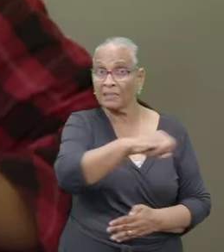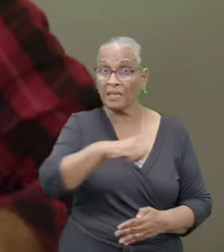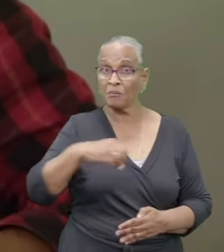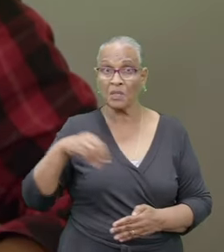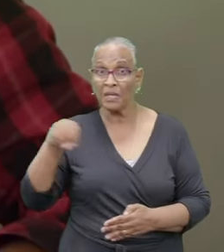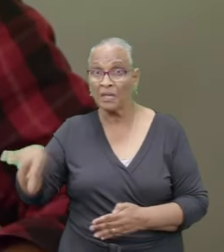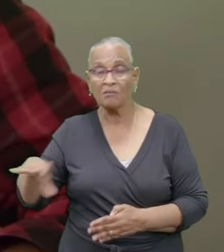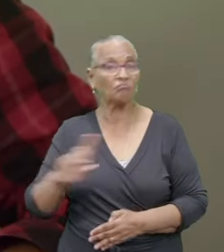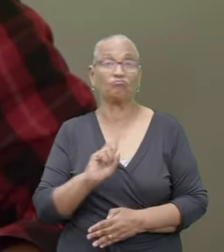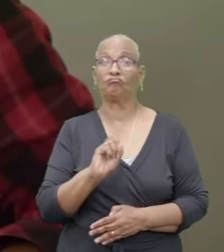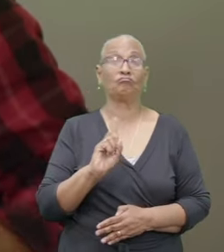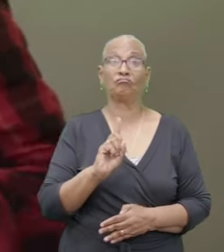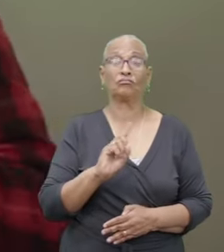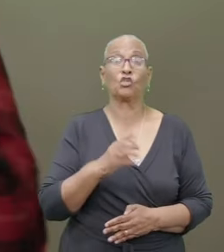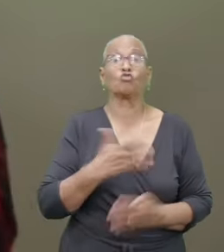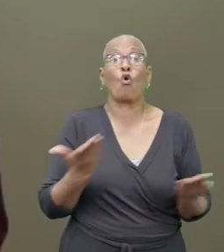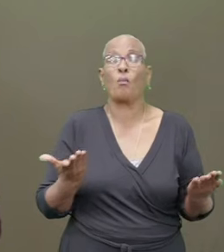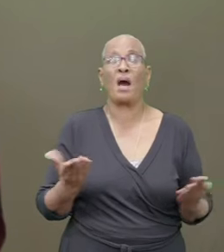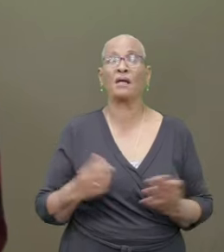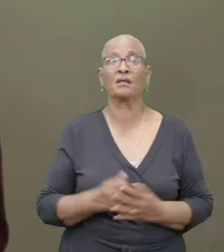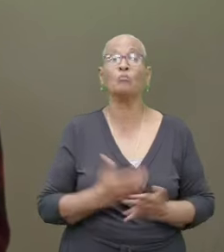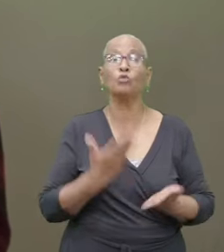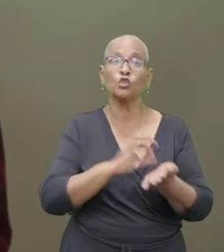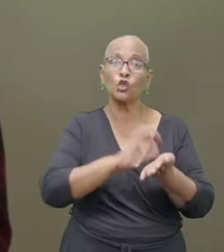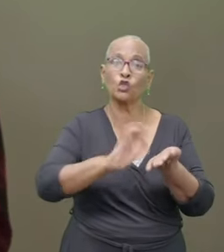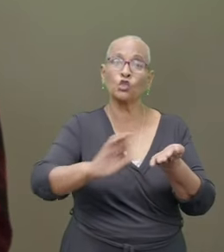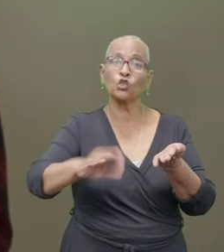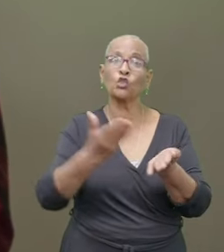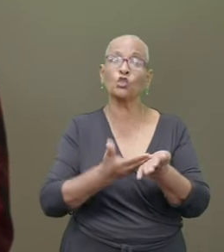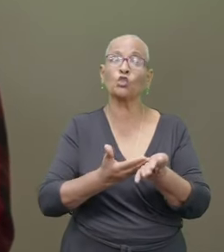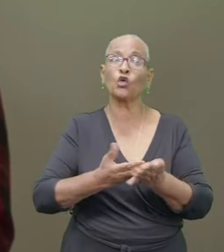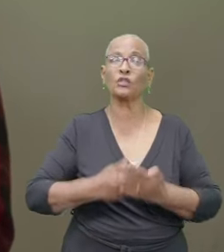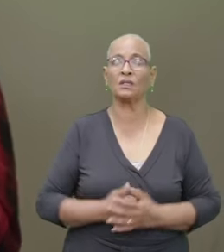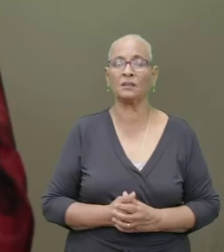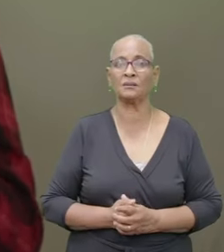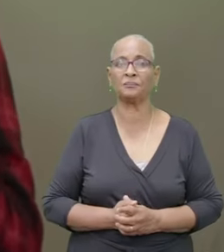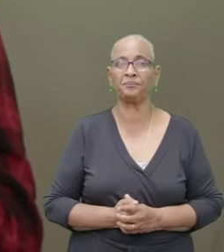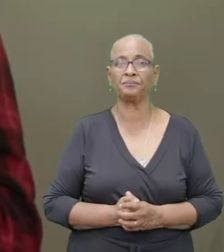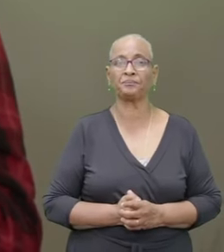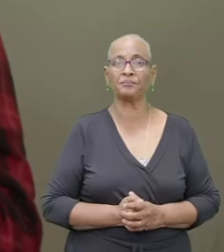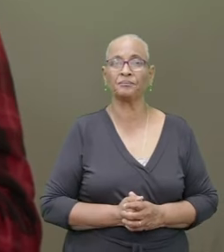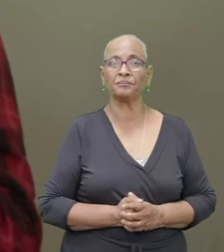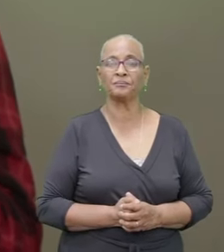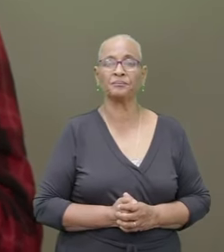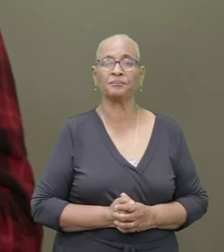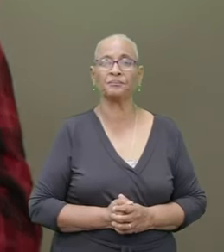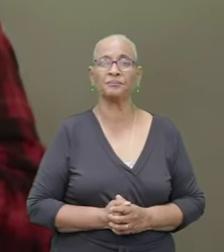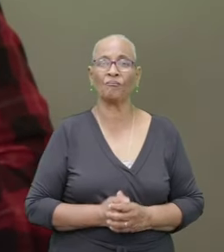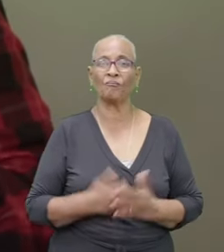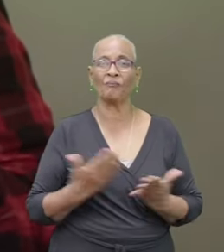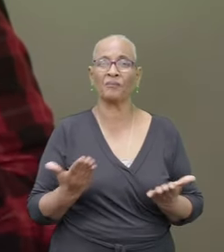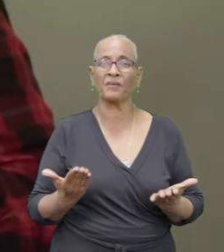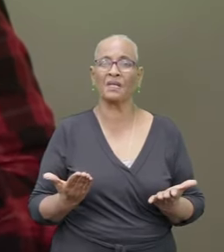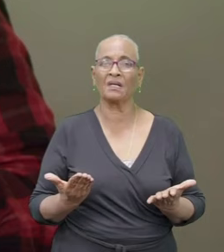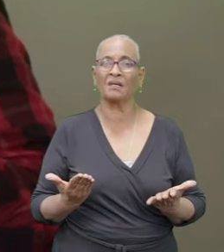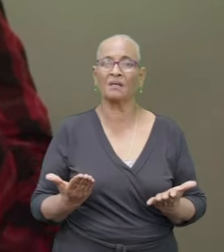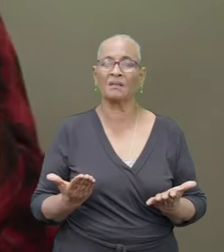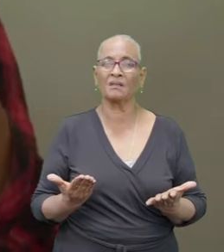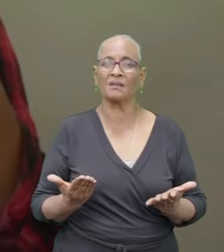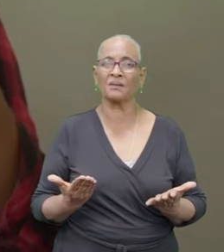toch? Wanneer we praten inderdaad over een van de instroom, laat me